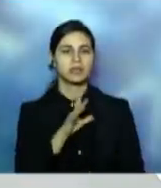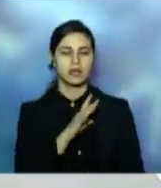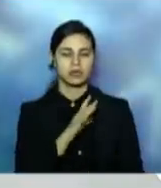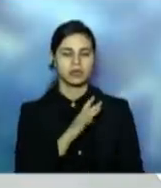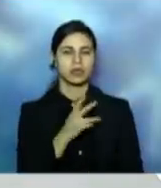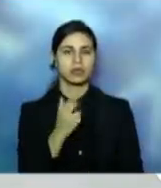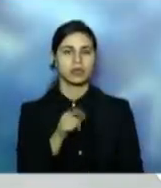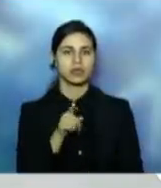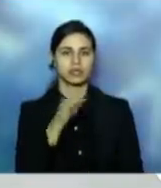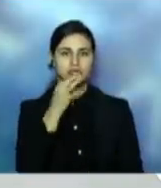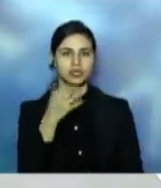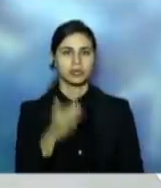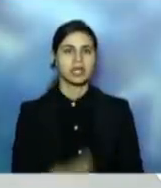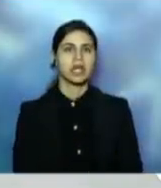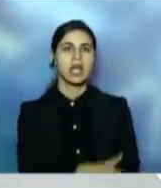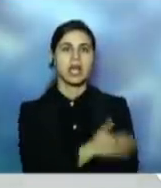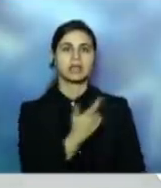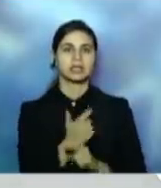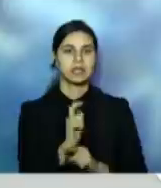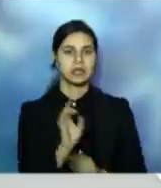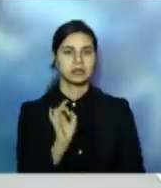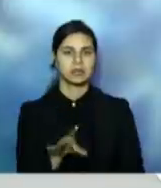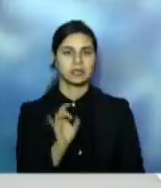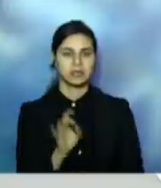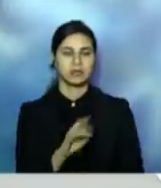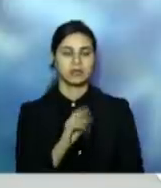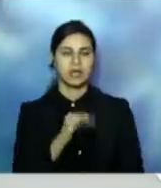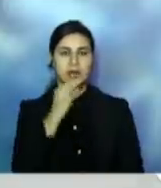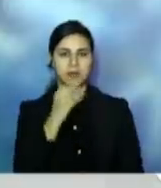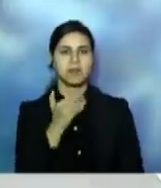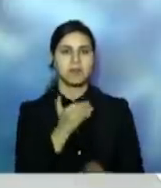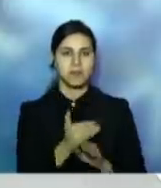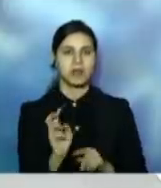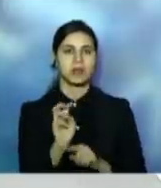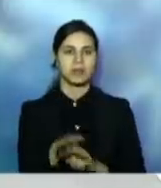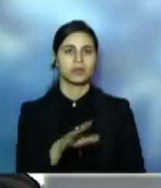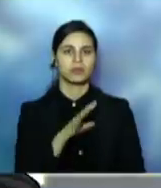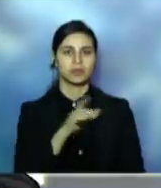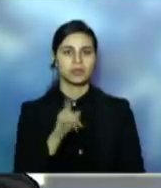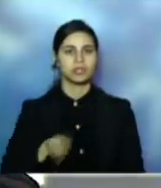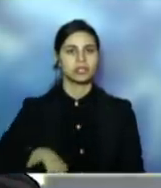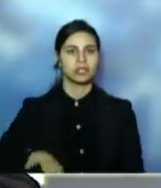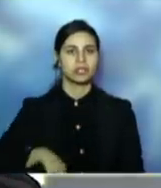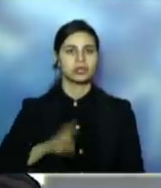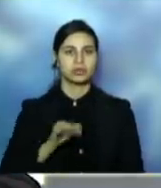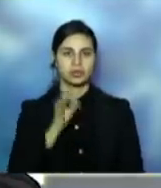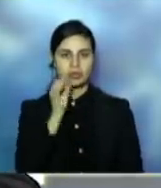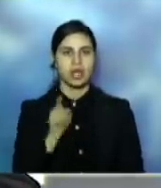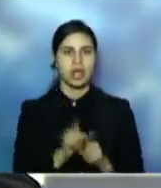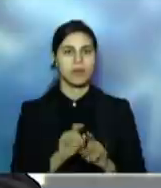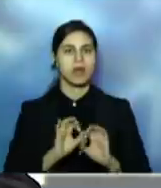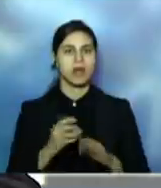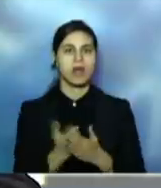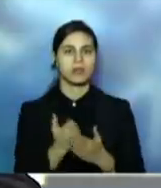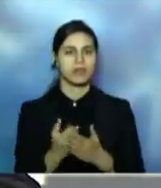ხო და მას შემდეგ ხელი მტკივა ძალიან. ხო და მე მივედი ისმაილა დირექტორი და უთხარი ესეთი ამბავ,